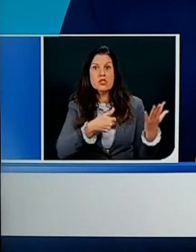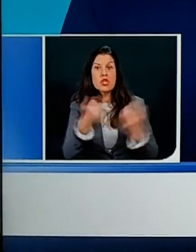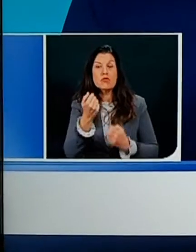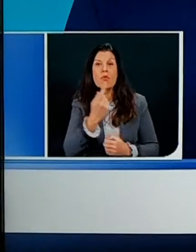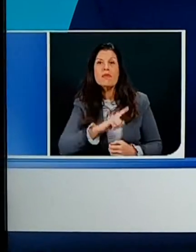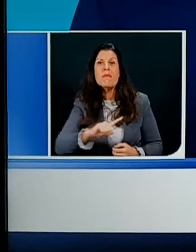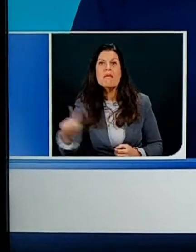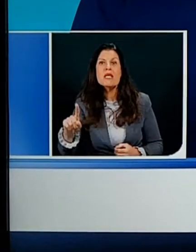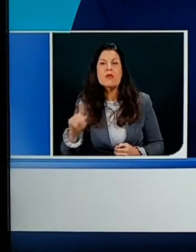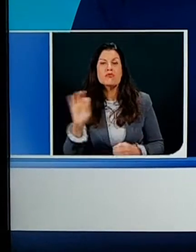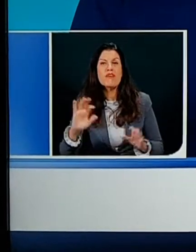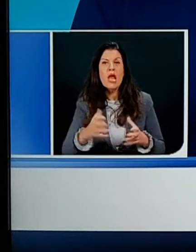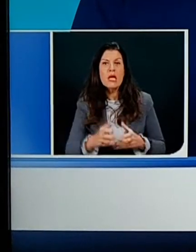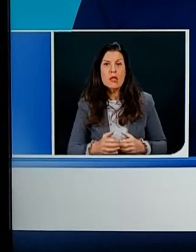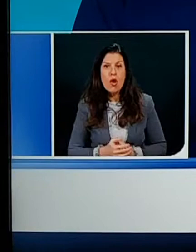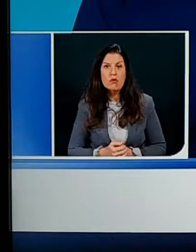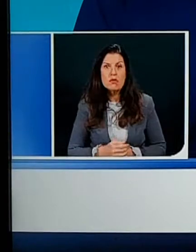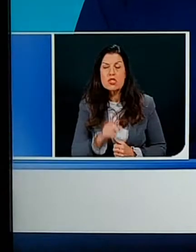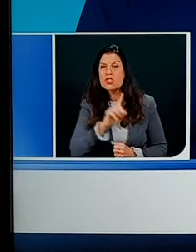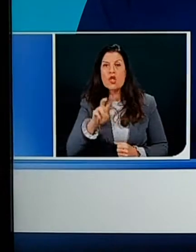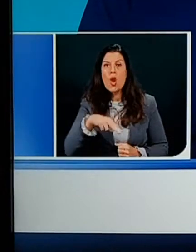תוספתי כל שנה על הצפיפות.